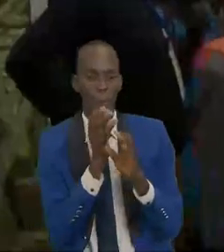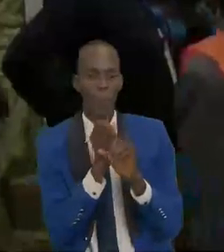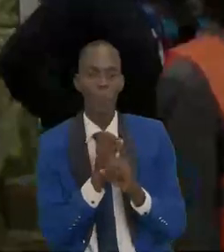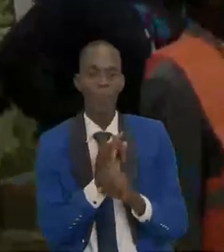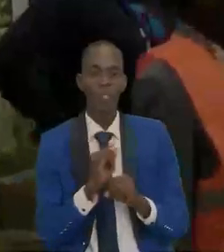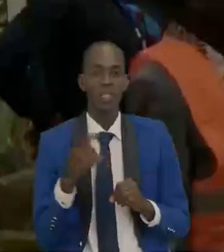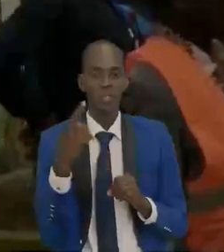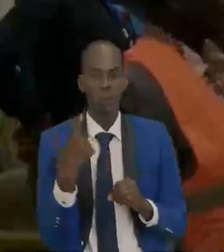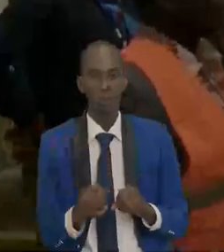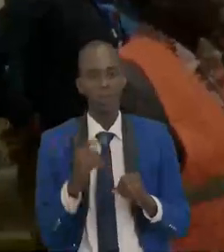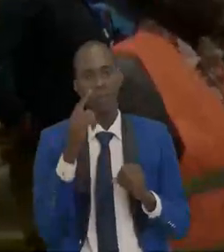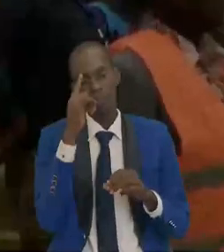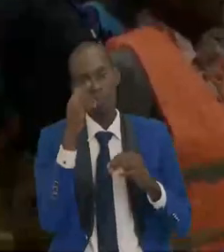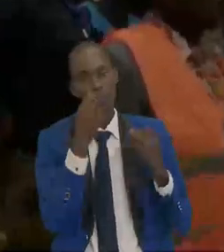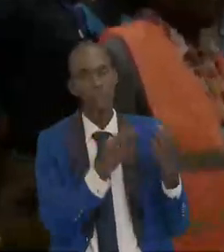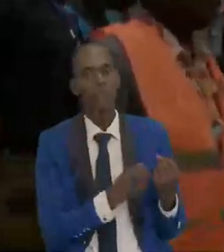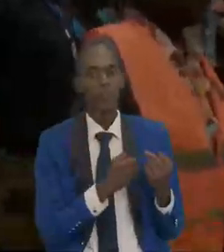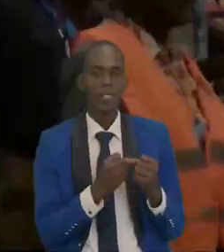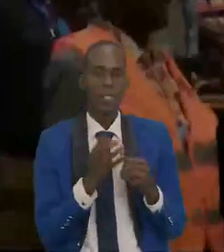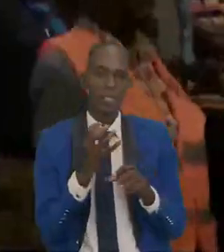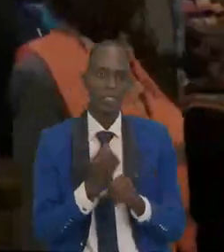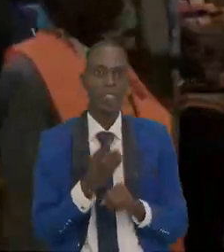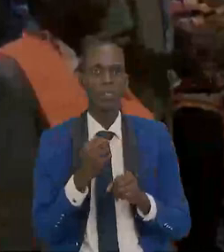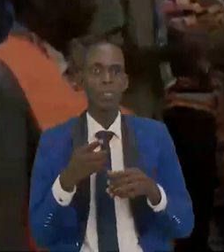obtenir la foi, recevoir la foi,